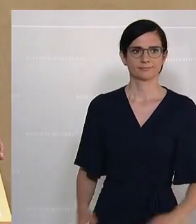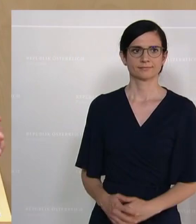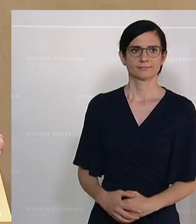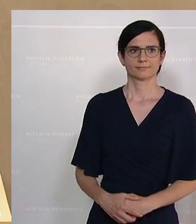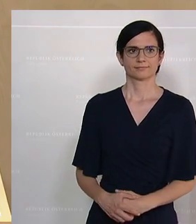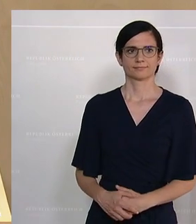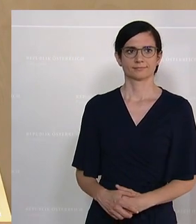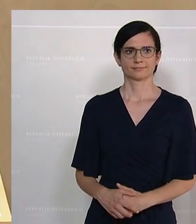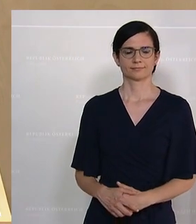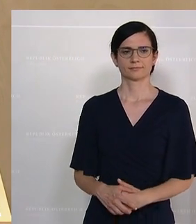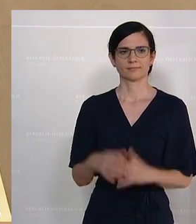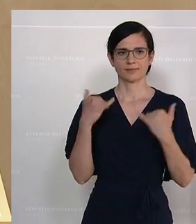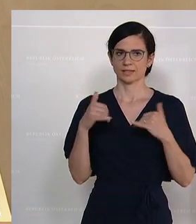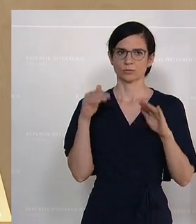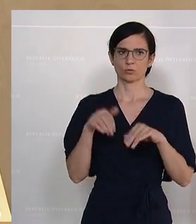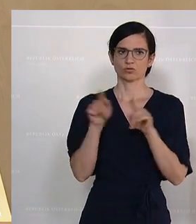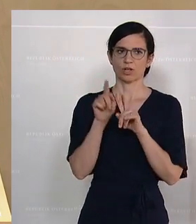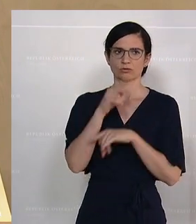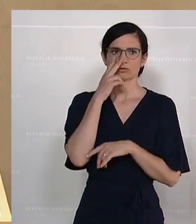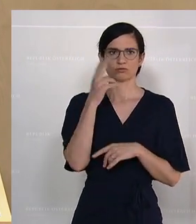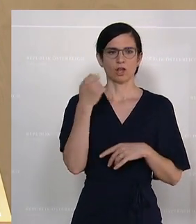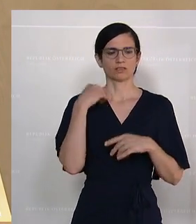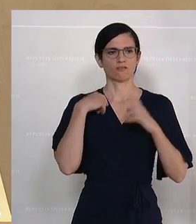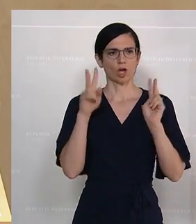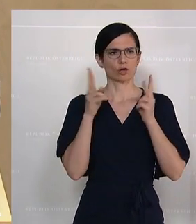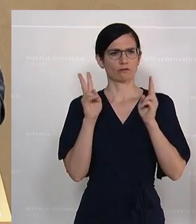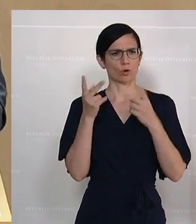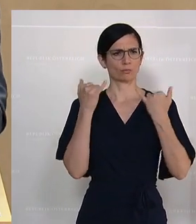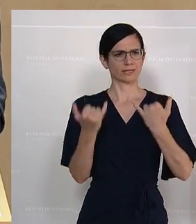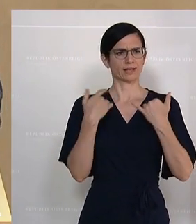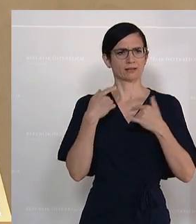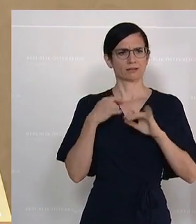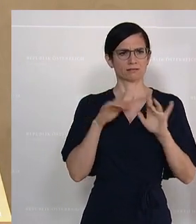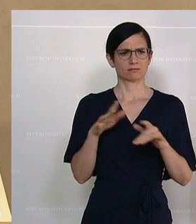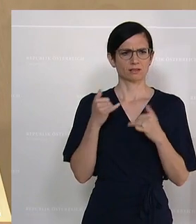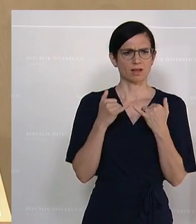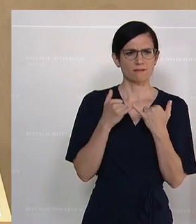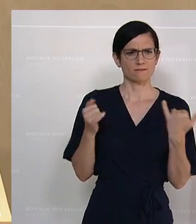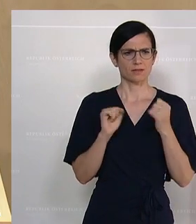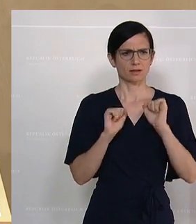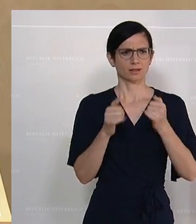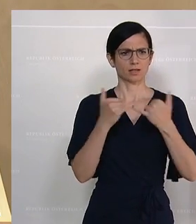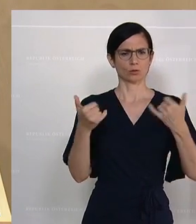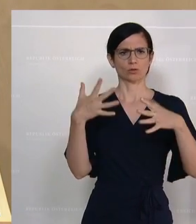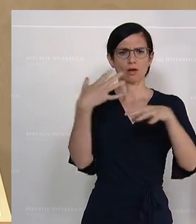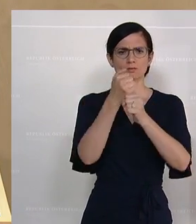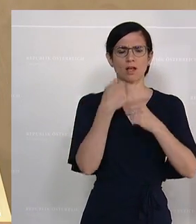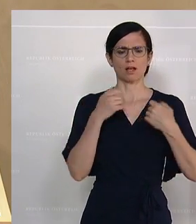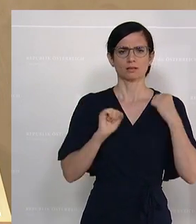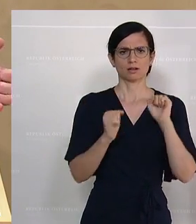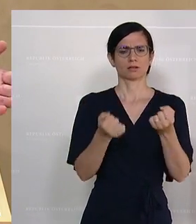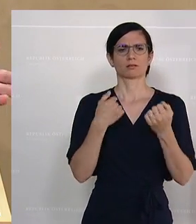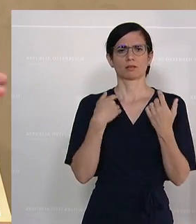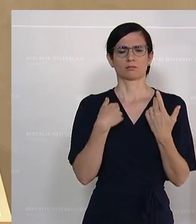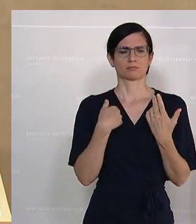stellen warum erst jetzt warum reagieren es erst jetzt sind der maßnahmen ausreichend und sind sie nachhaltig nachhaltige sitze definitiv nicht